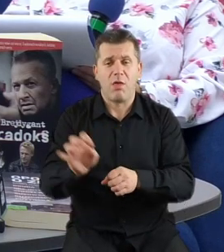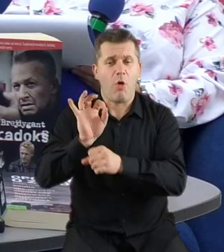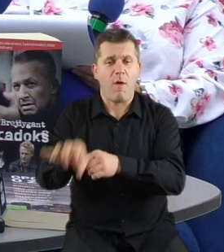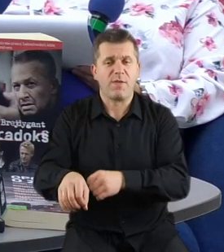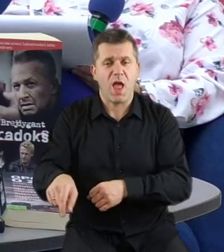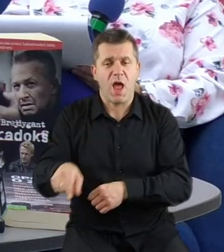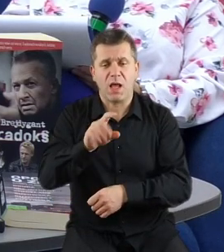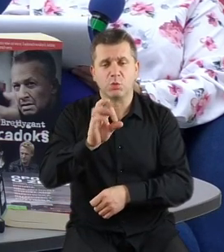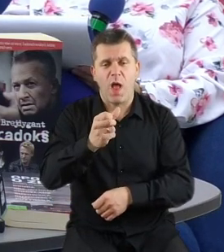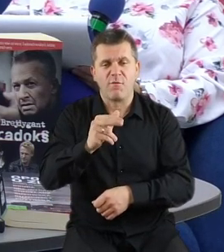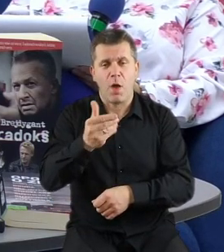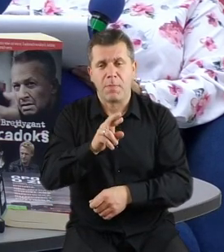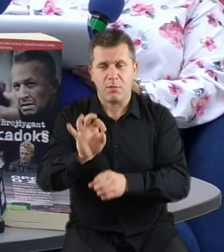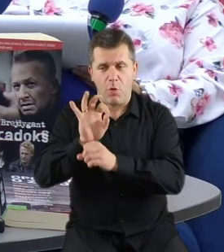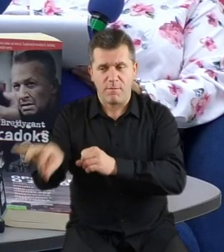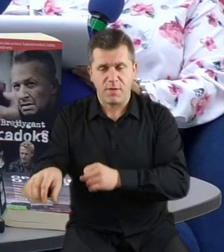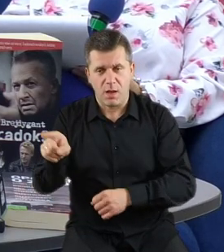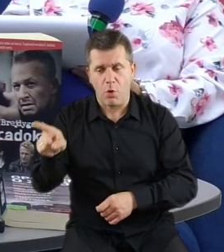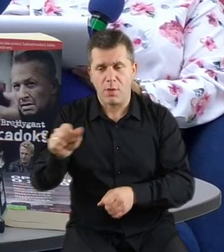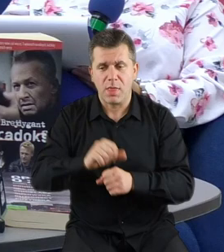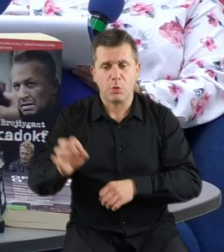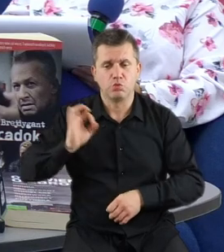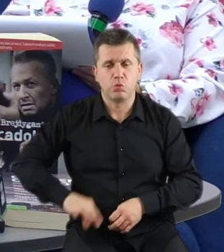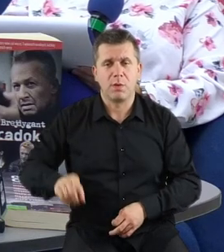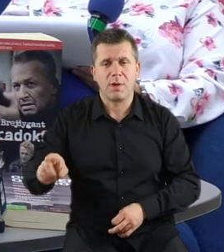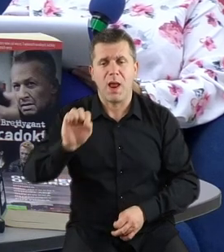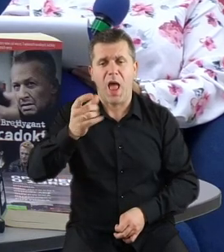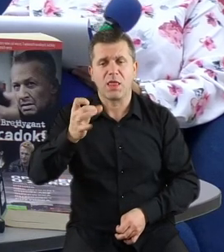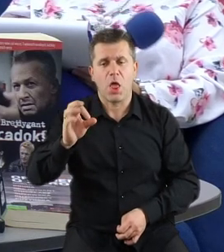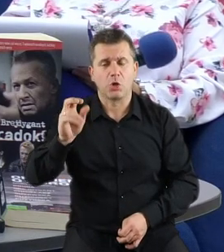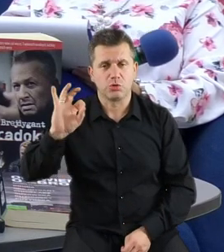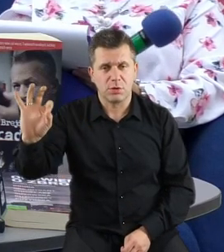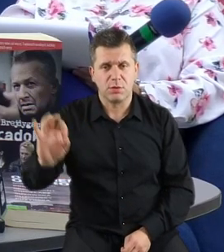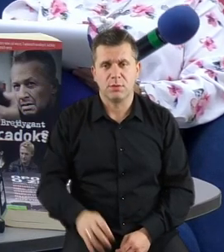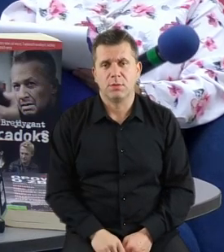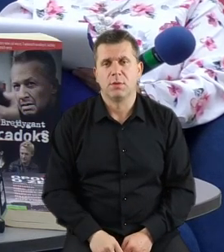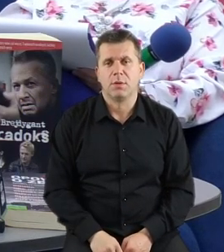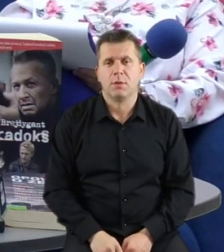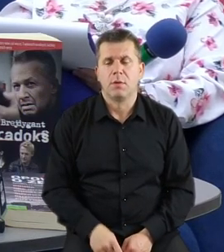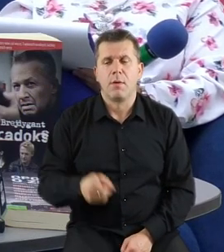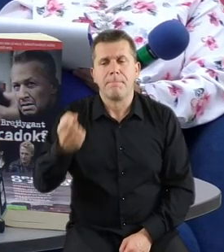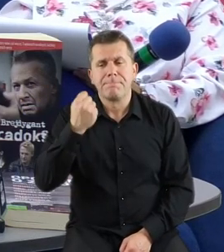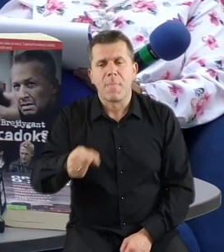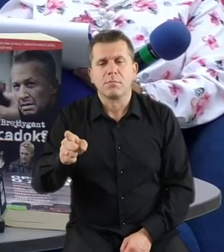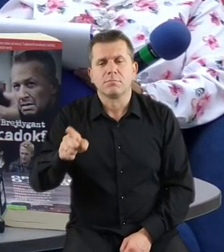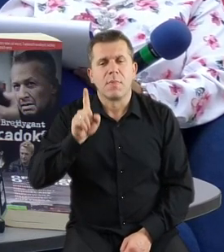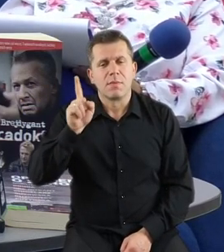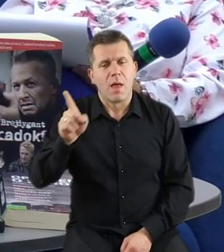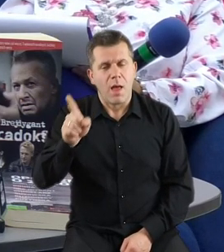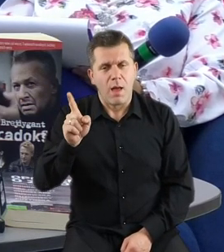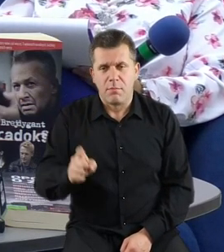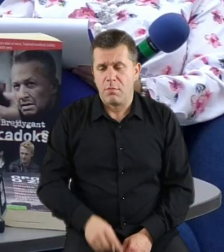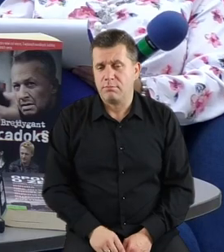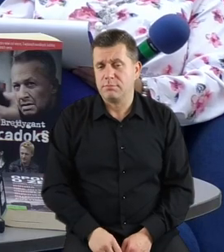ofiarą Sławomira, że jest córką Agnieszki, bardziej niż dlatego, że jest religijna. Natomiast